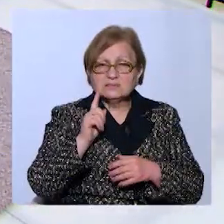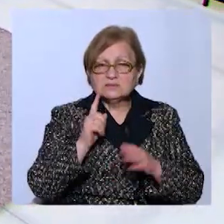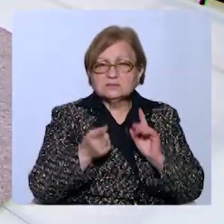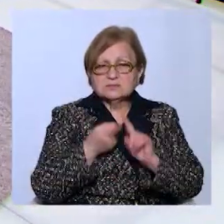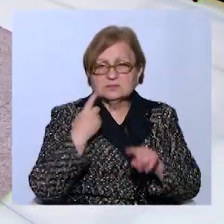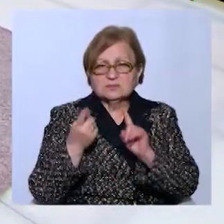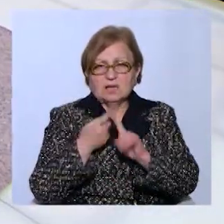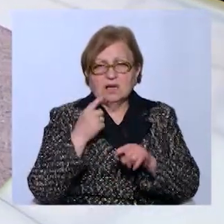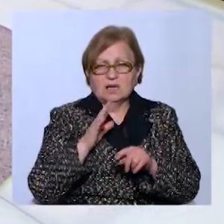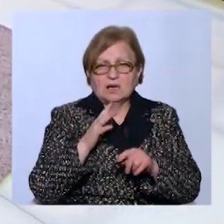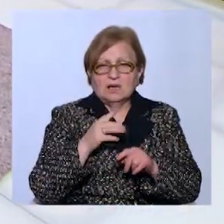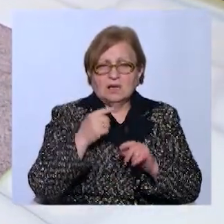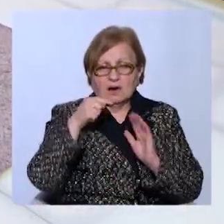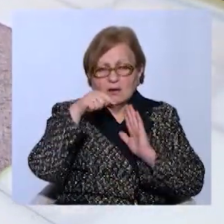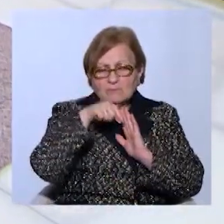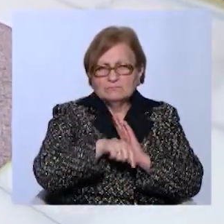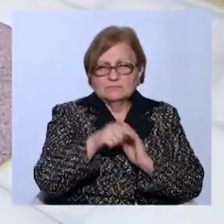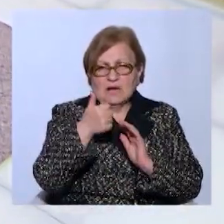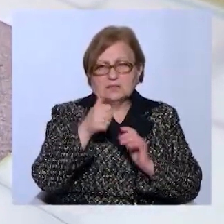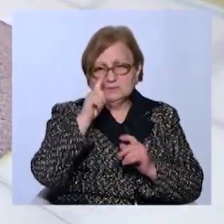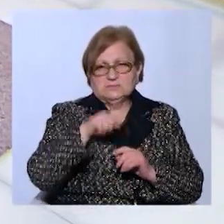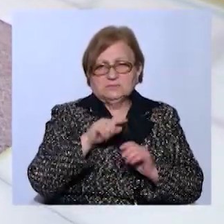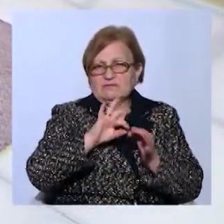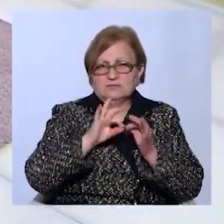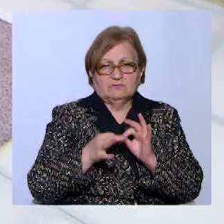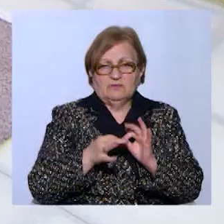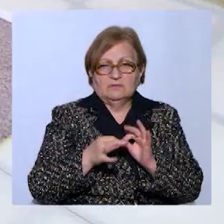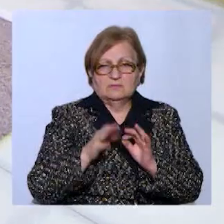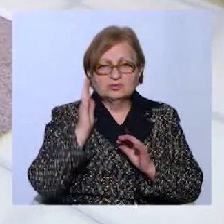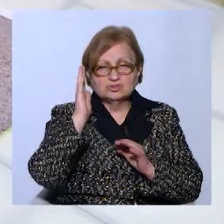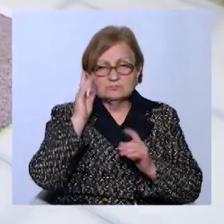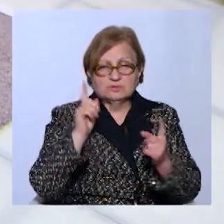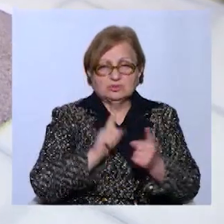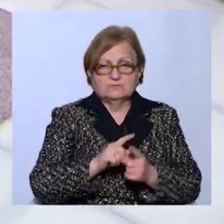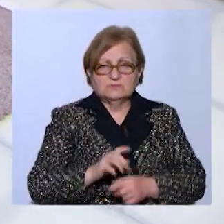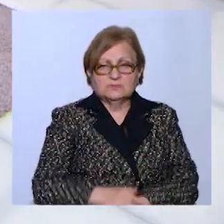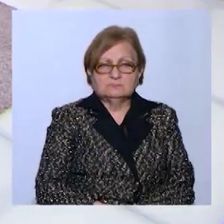და არ გადახვიდეთ შემდეგზე. აუცილებლად წინ დაგხვდებათ. შემდეგ შეხვედრამდე.